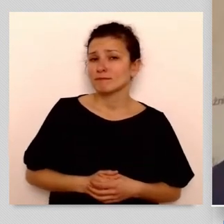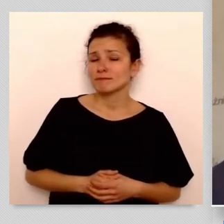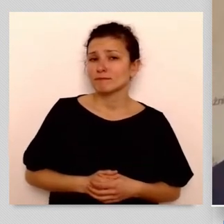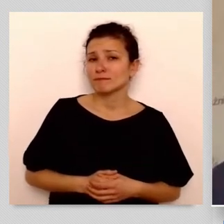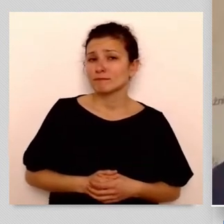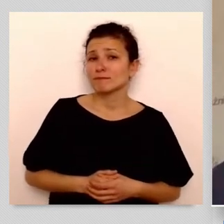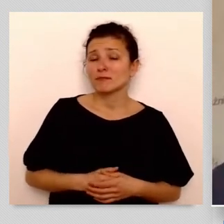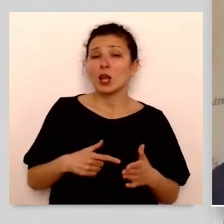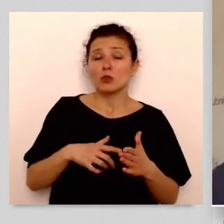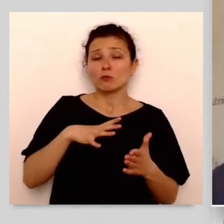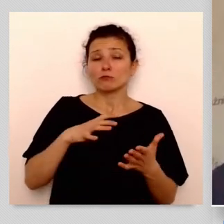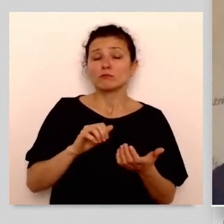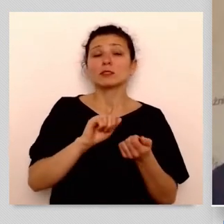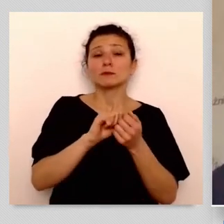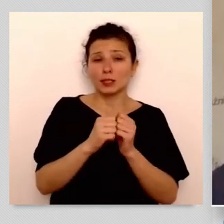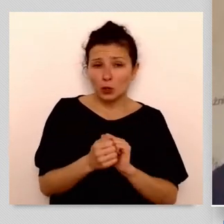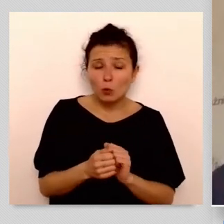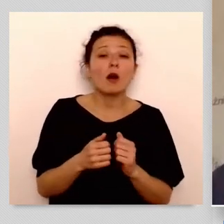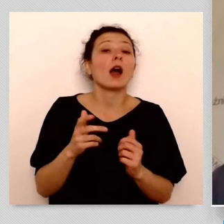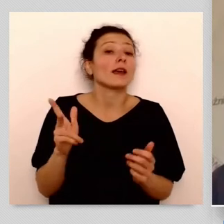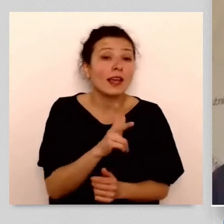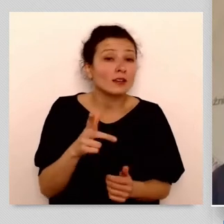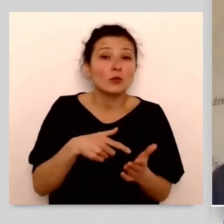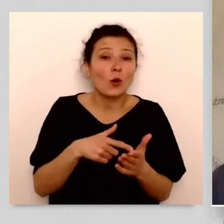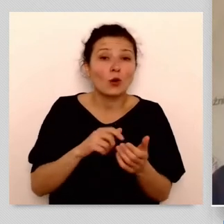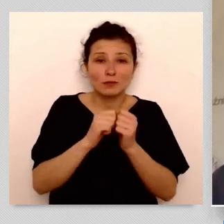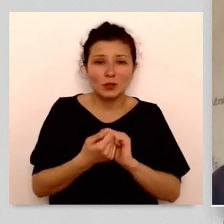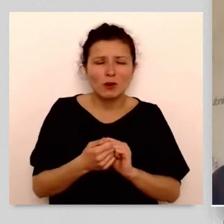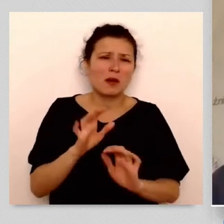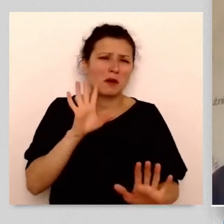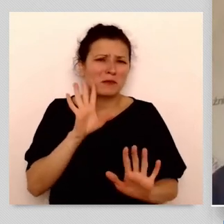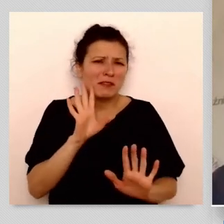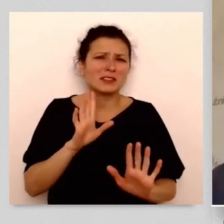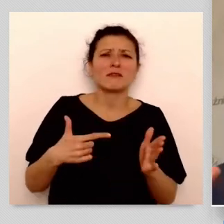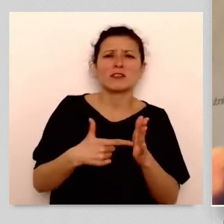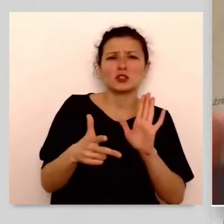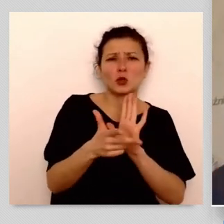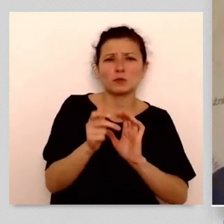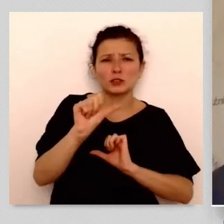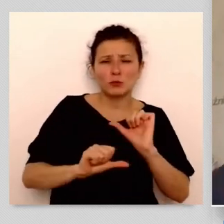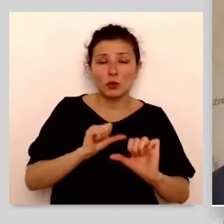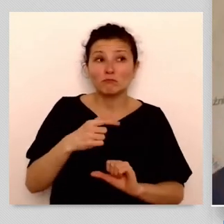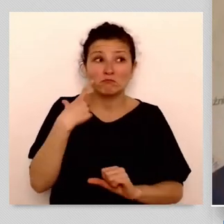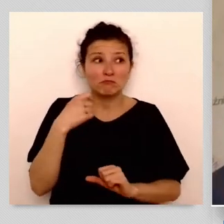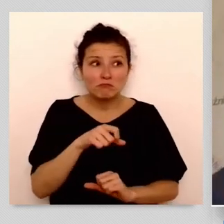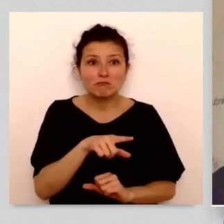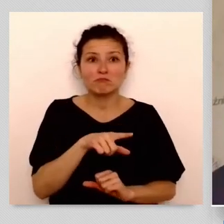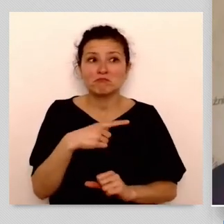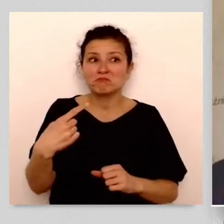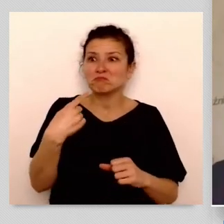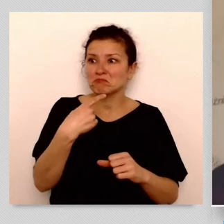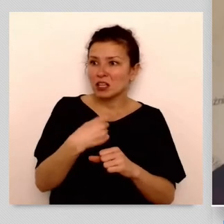się zmieniło. Kiedy to się zmieniło? No, zmieniło się to między innymi w 2018 roku, kiedy zauważyłem o to taką decyzję,